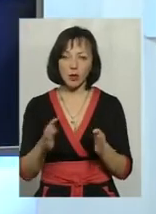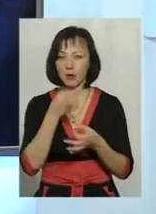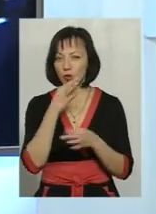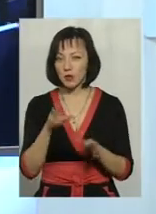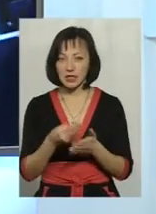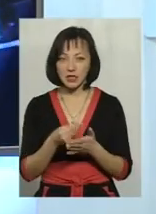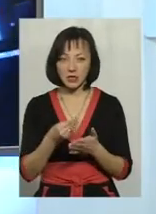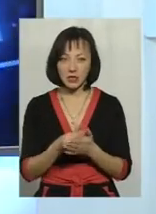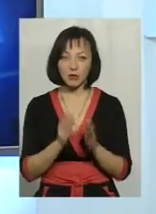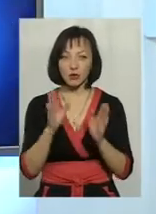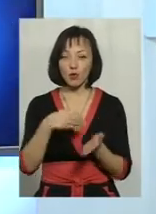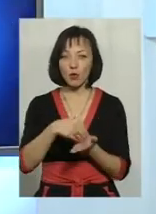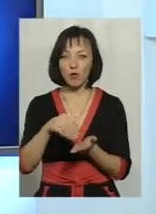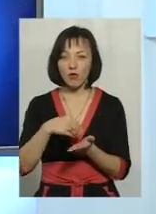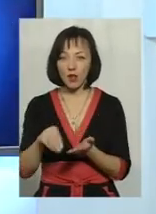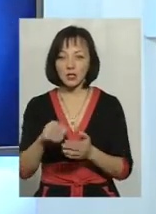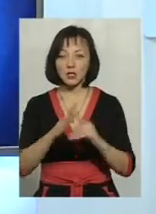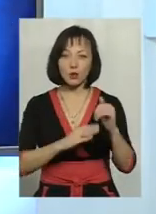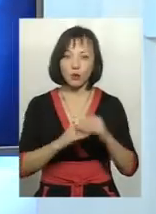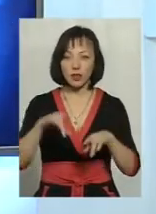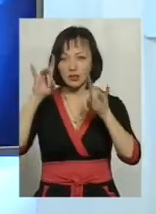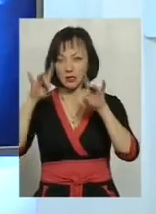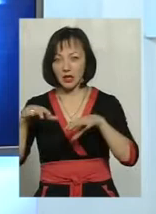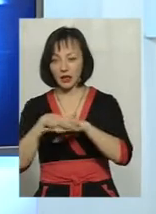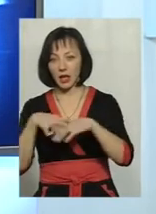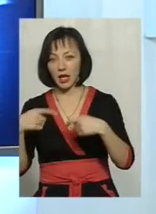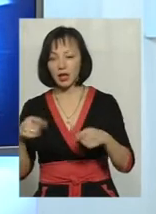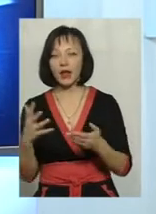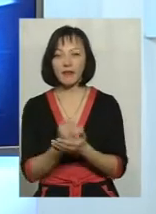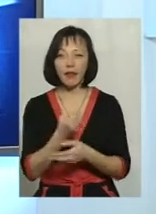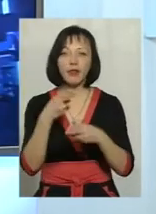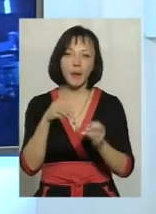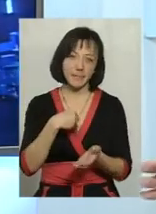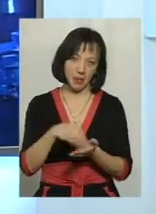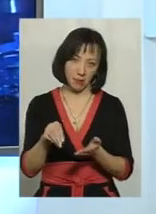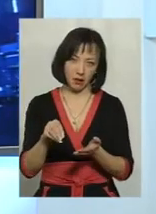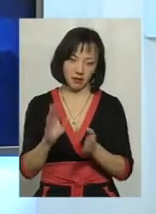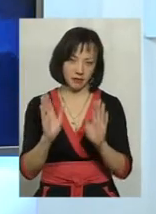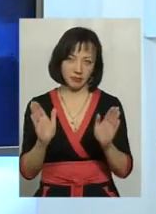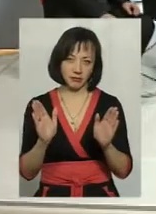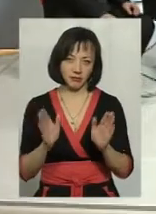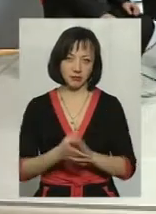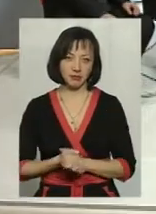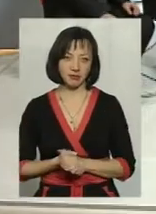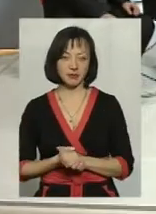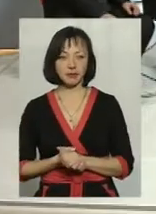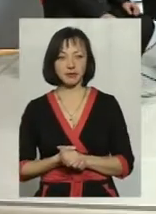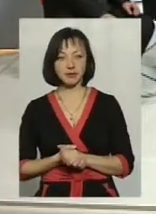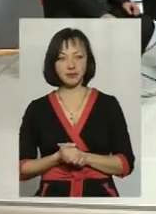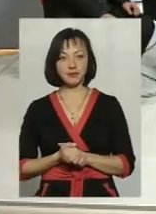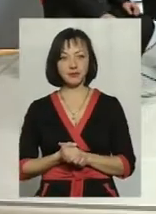ціні. І буде купувати і з рук, і на стихійних ринках. Він знайде, де його придбати, і буде тільки по дешевшій